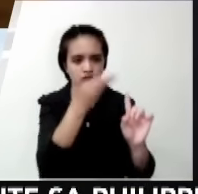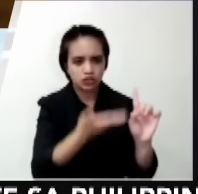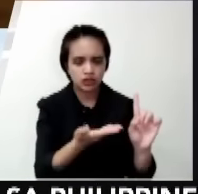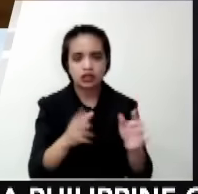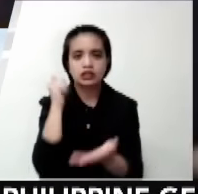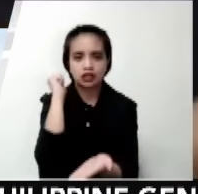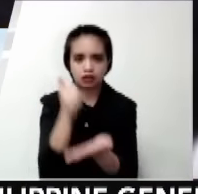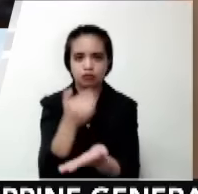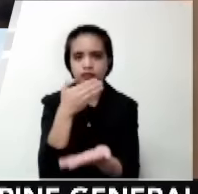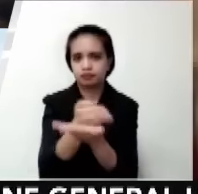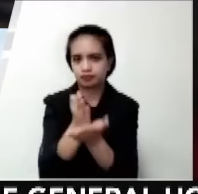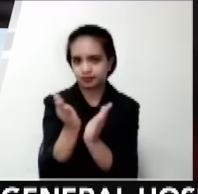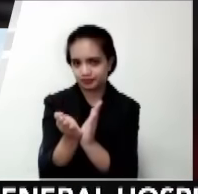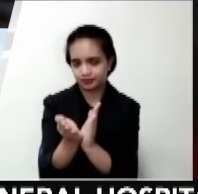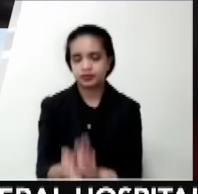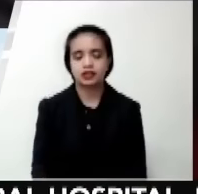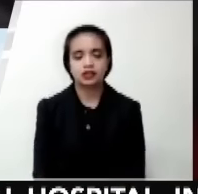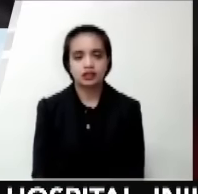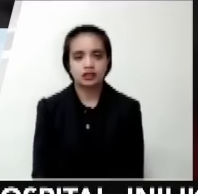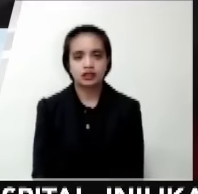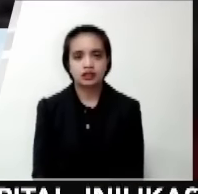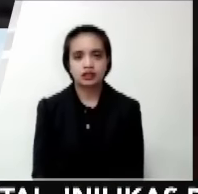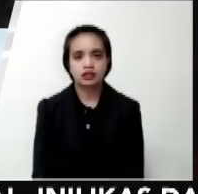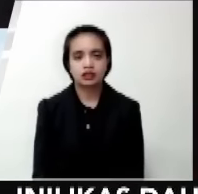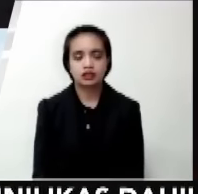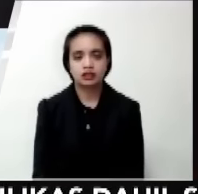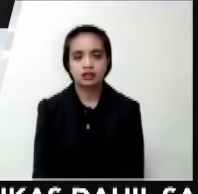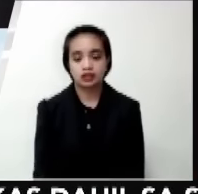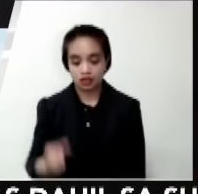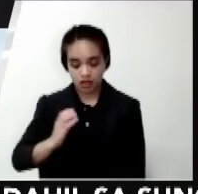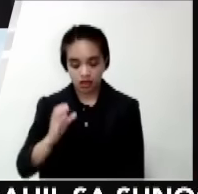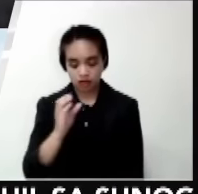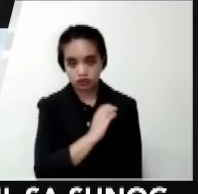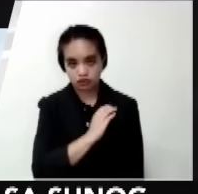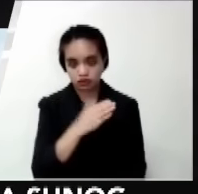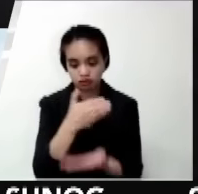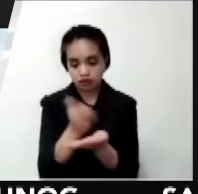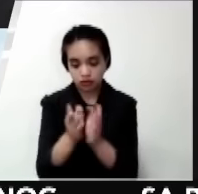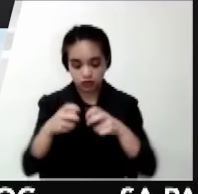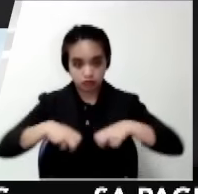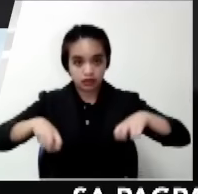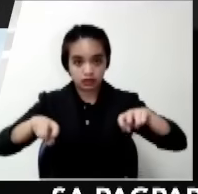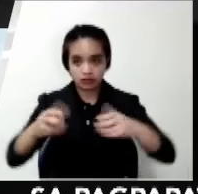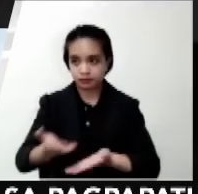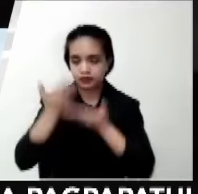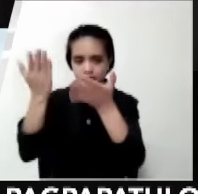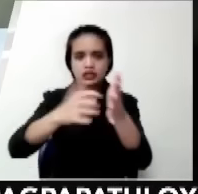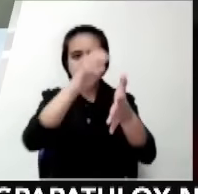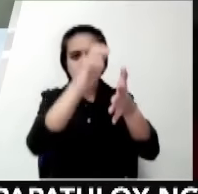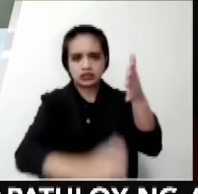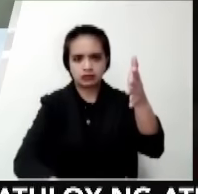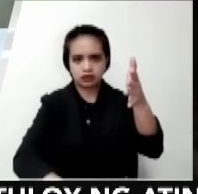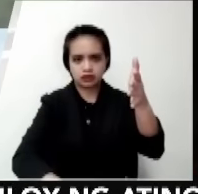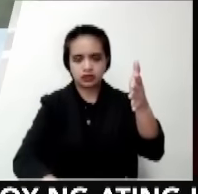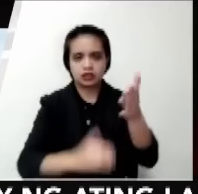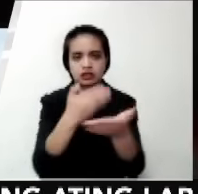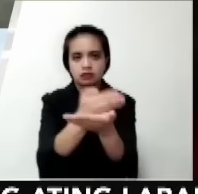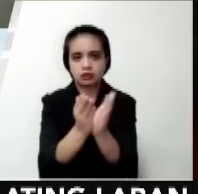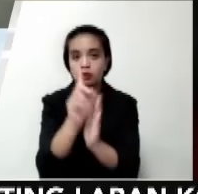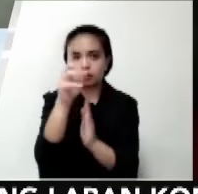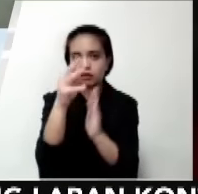budget. Kalaunan, inirekomenda ng House Appropriations Panel na kaltasan ng mahigit 1 bilyong piso